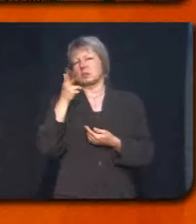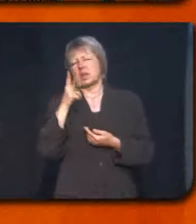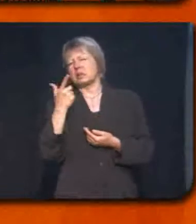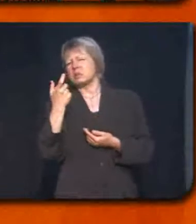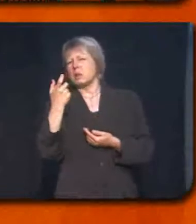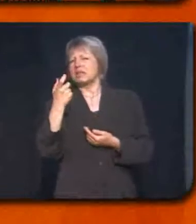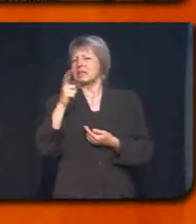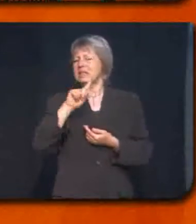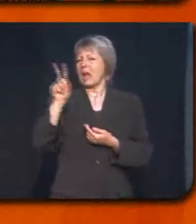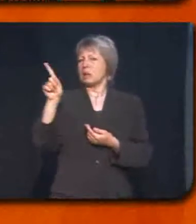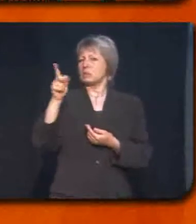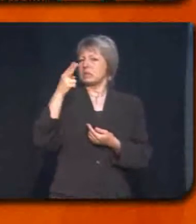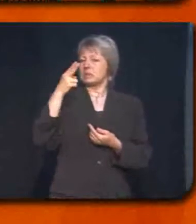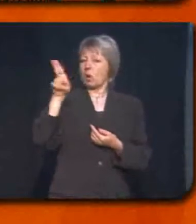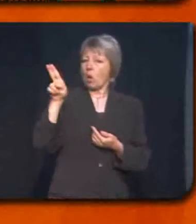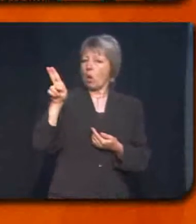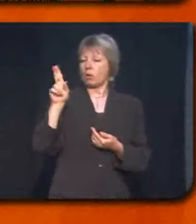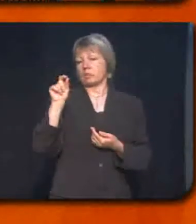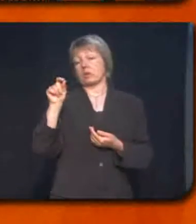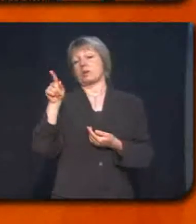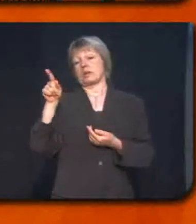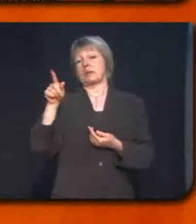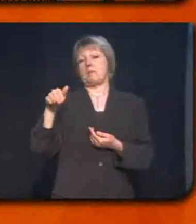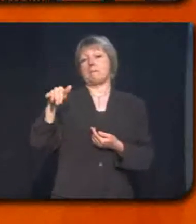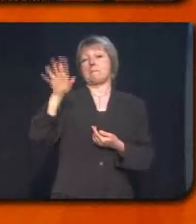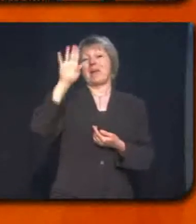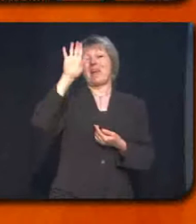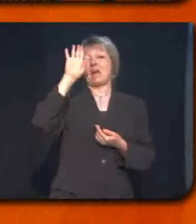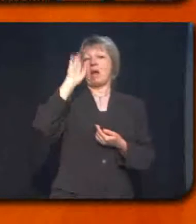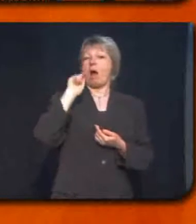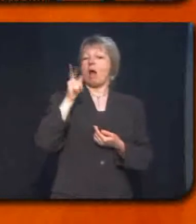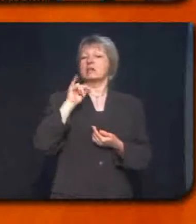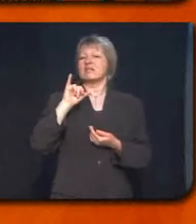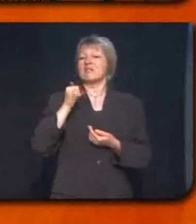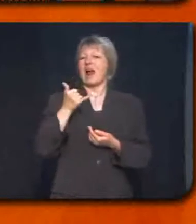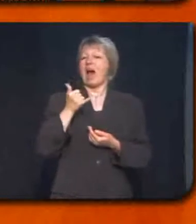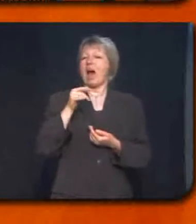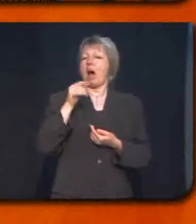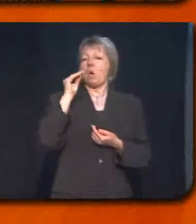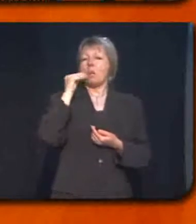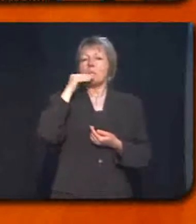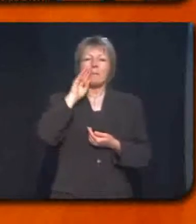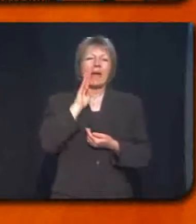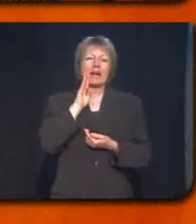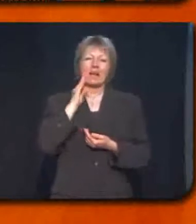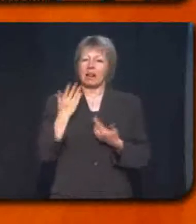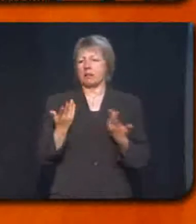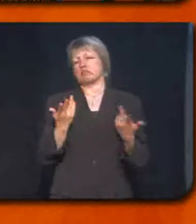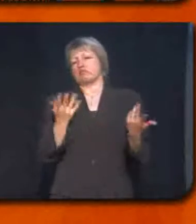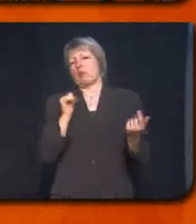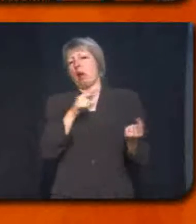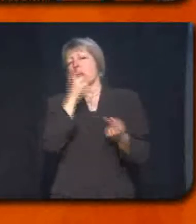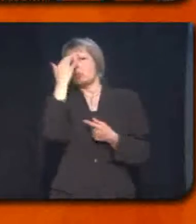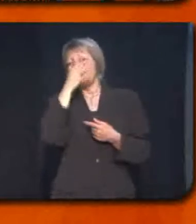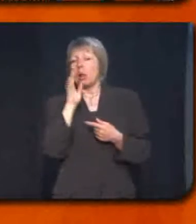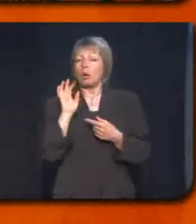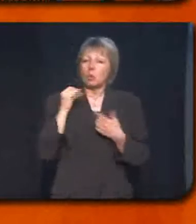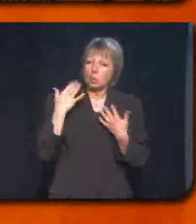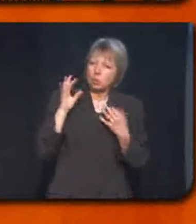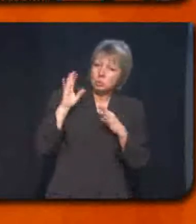320.000 also deutlich mehr als zum Beispiel das Gehalt von der Frau Merkel das kann man gut oder schlecht finden aber